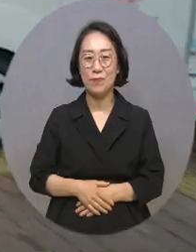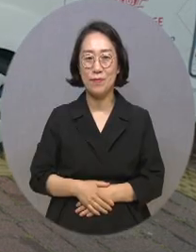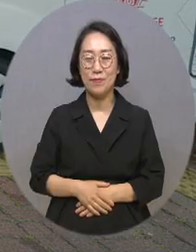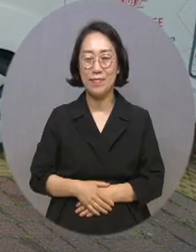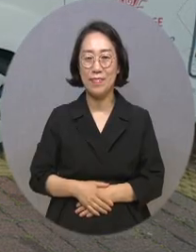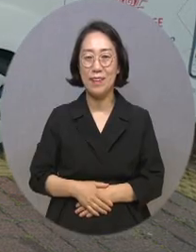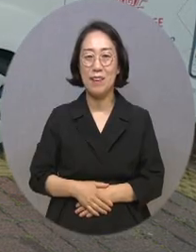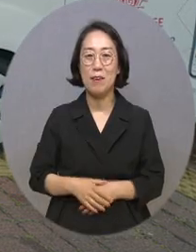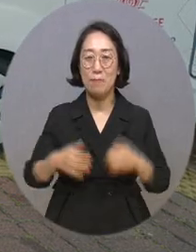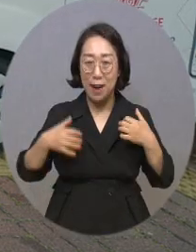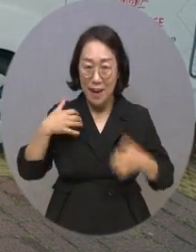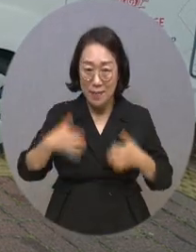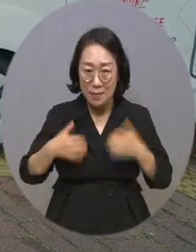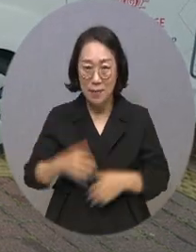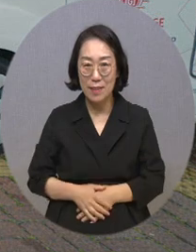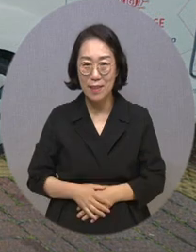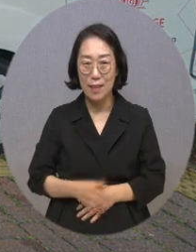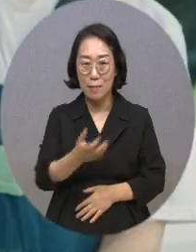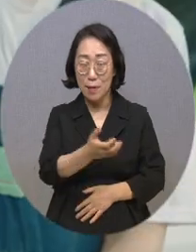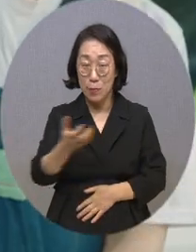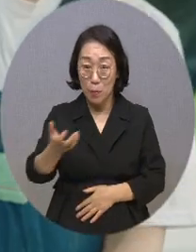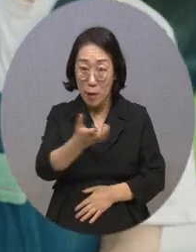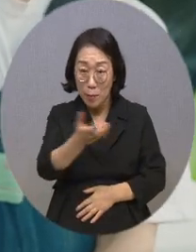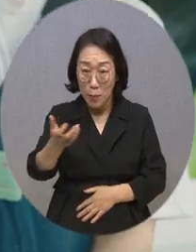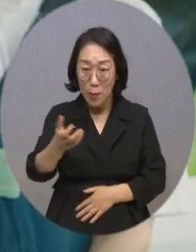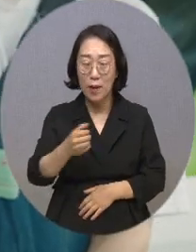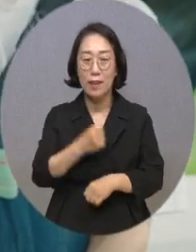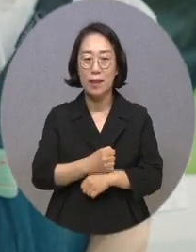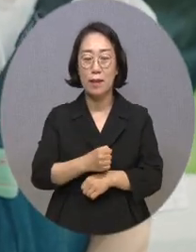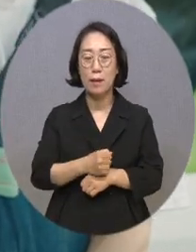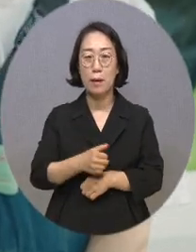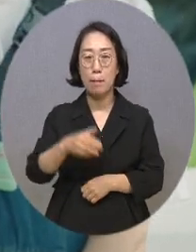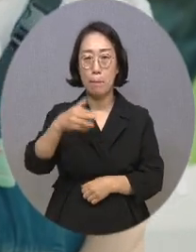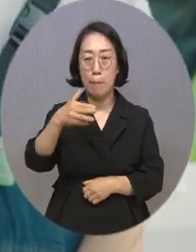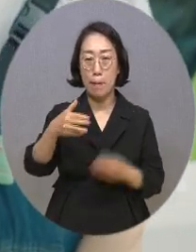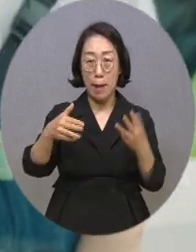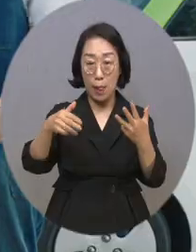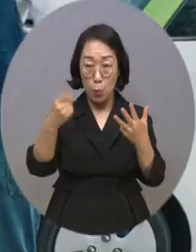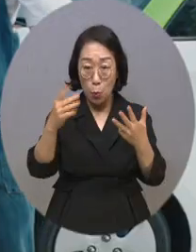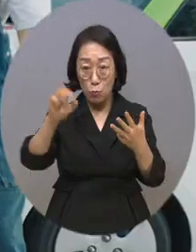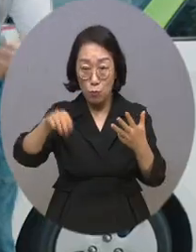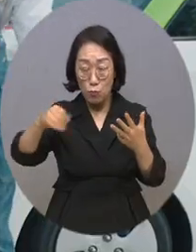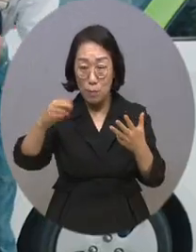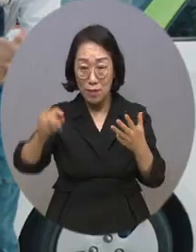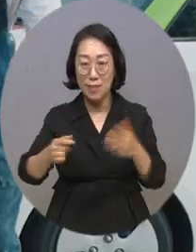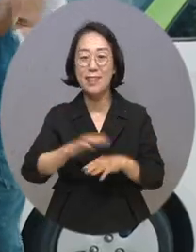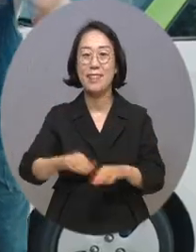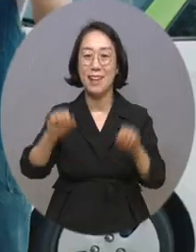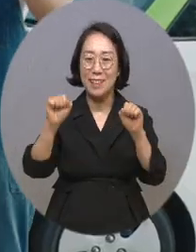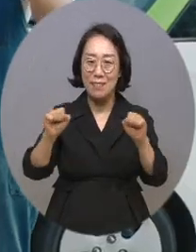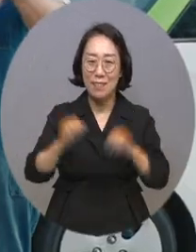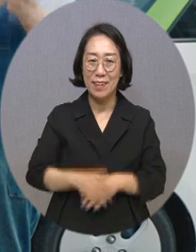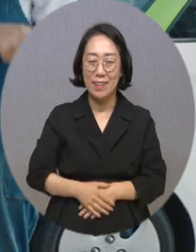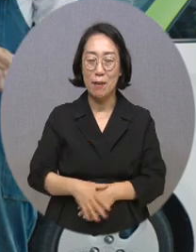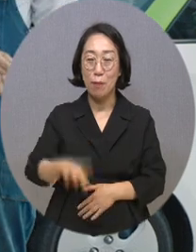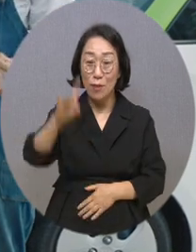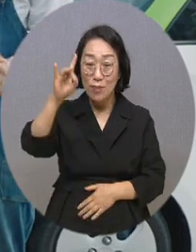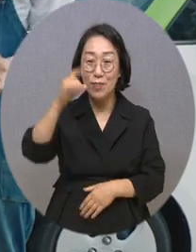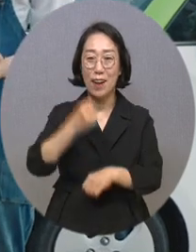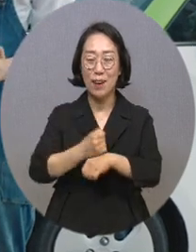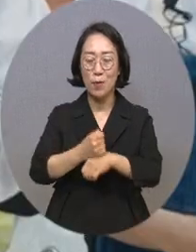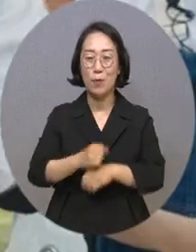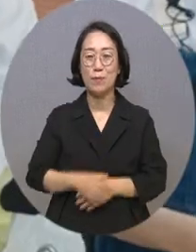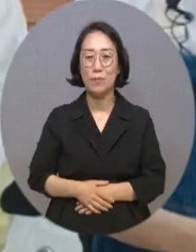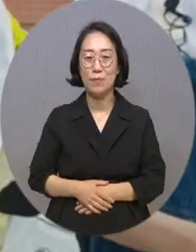아, 여러분 반갑습니다. 전국 방방곡곡 열심히 뛰어다니는 벌떡 가수 나상도가 발동 무브먼트 이렇게 인사드립니다. 안녕하세요. 라고 인사를 먼저 드리고